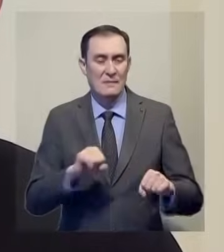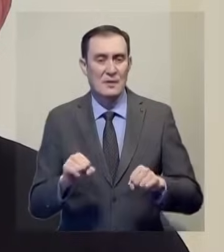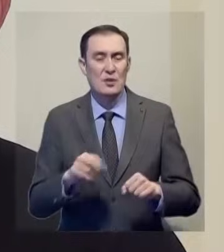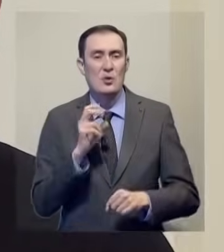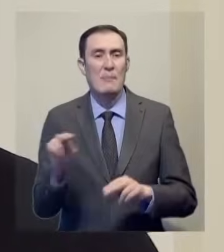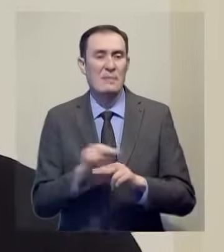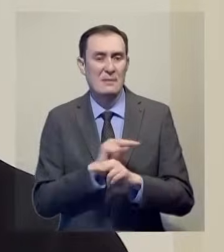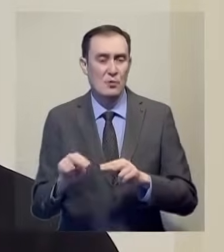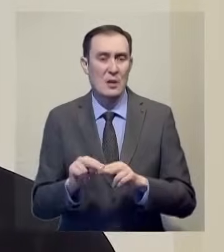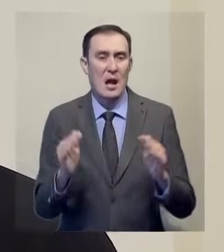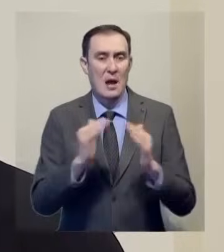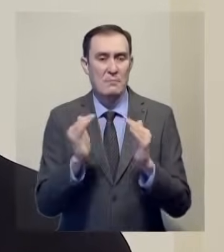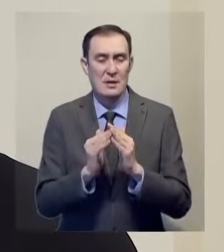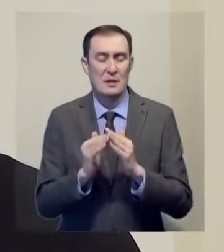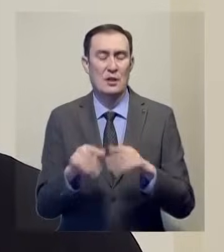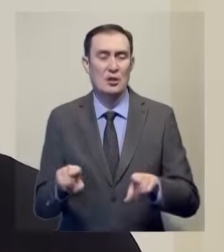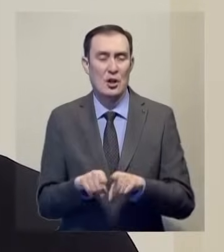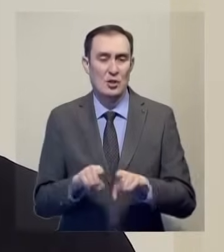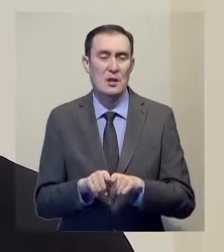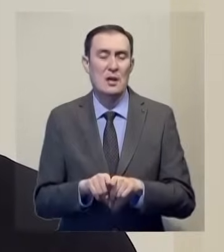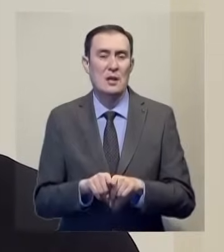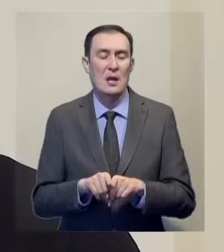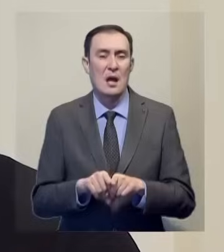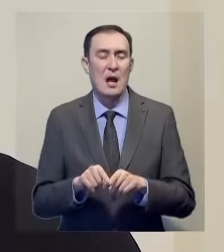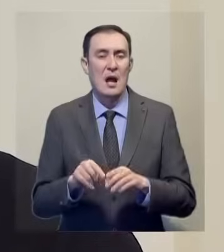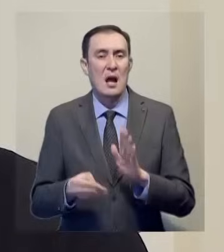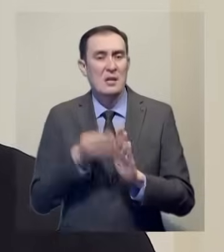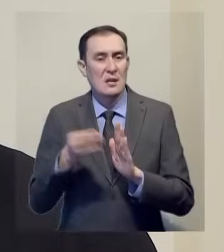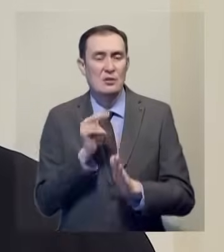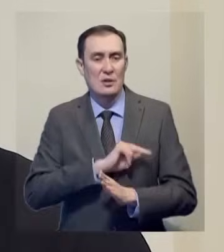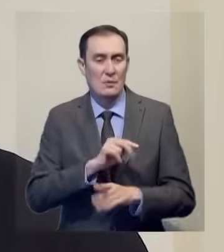капитальный ремонт самого объекта. Это отделочные работы,